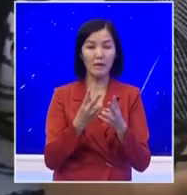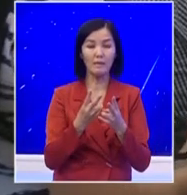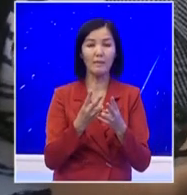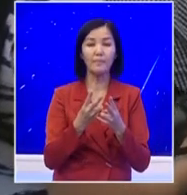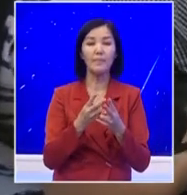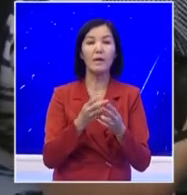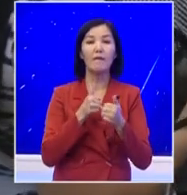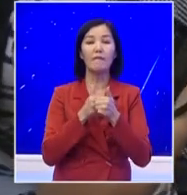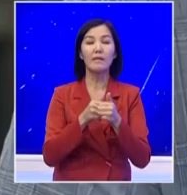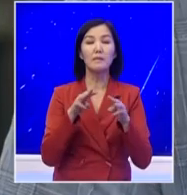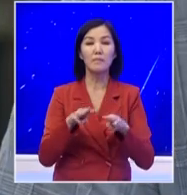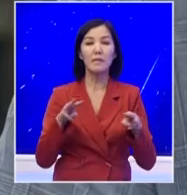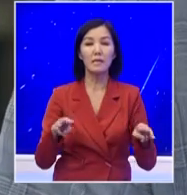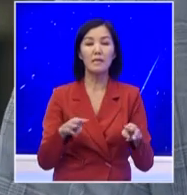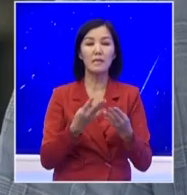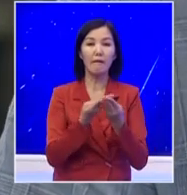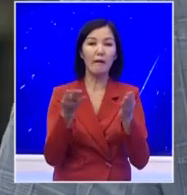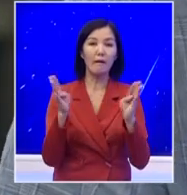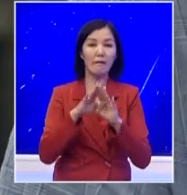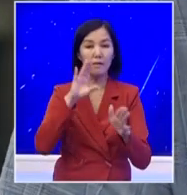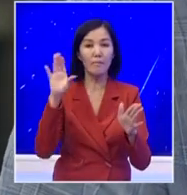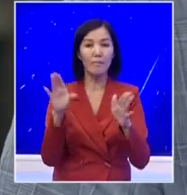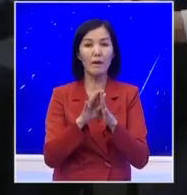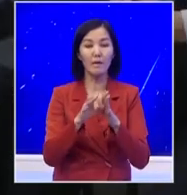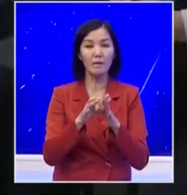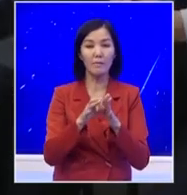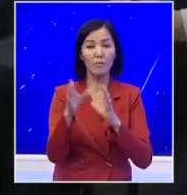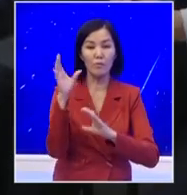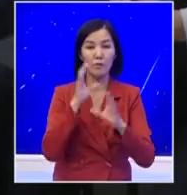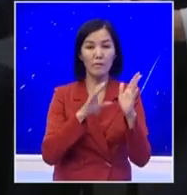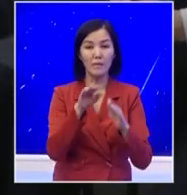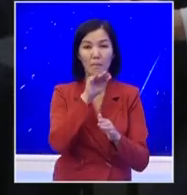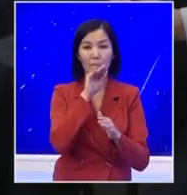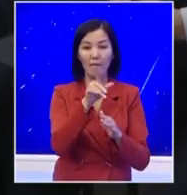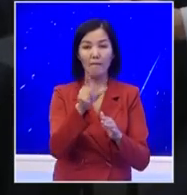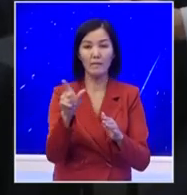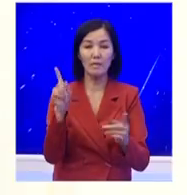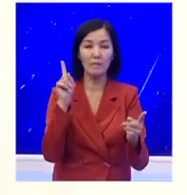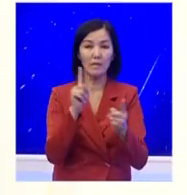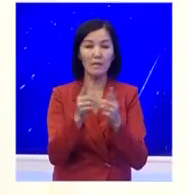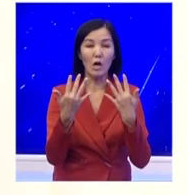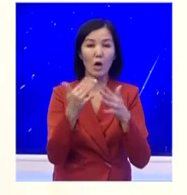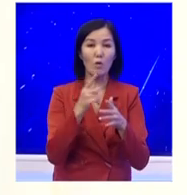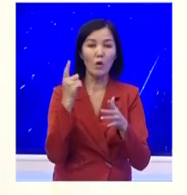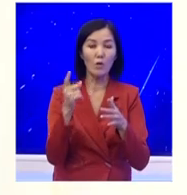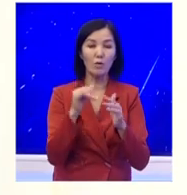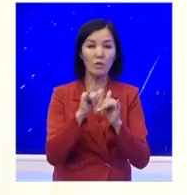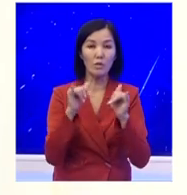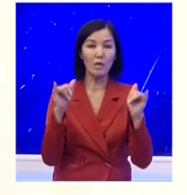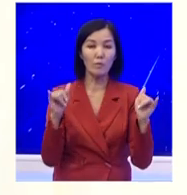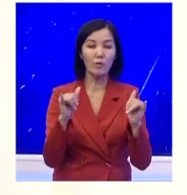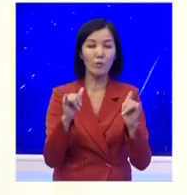вице-министр карантин талаптарын сақтай отыра институт ғалымдарымен кездесті. Олардың ауыл шаруашылық әлеуетін арттыруда аянбай тер